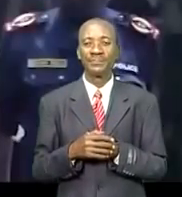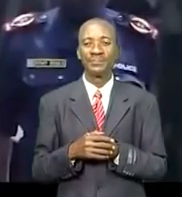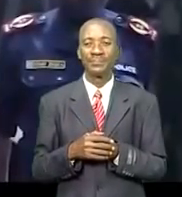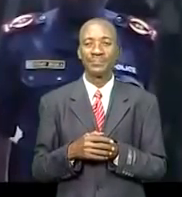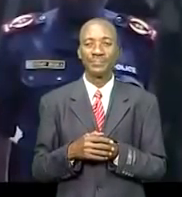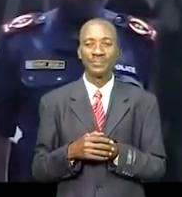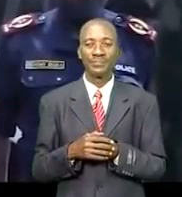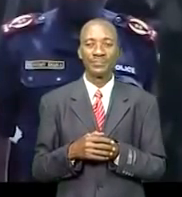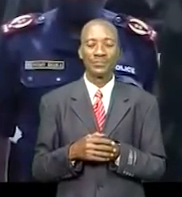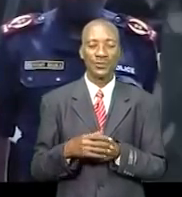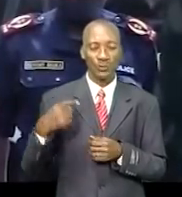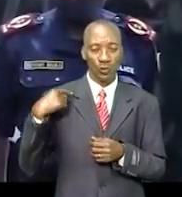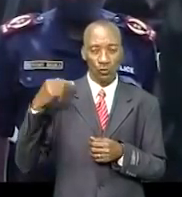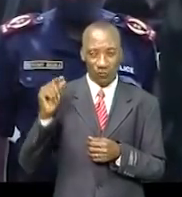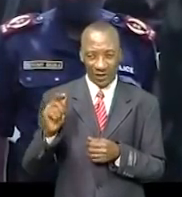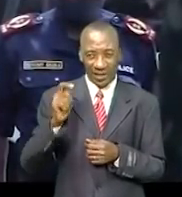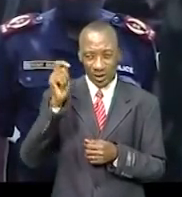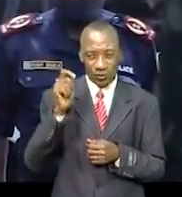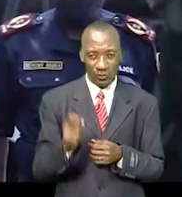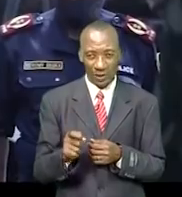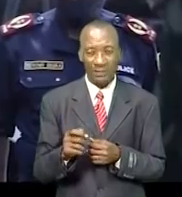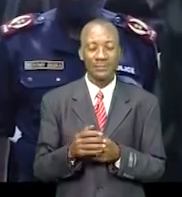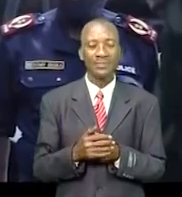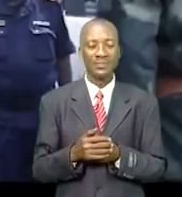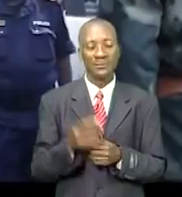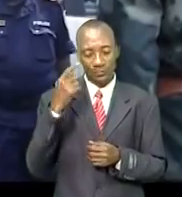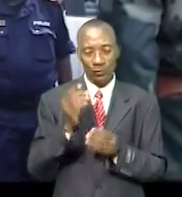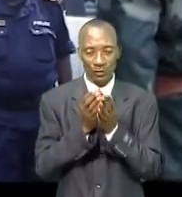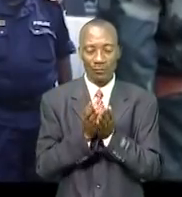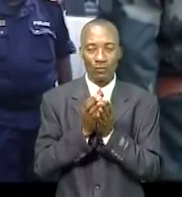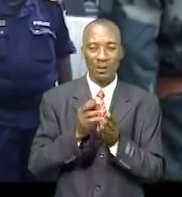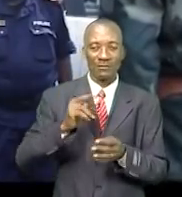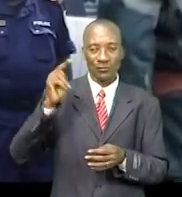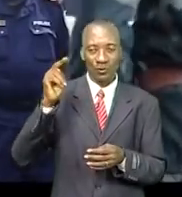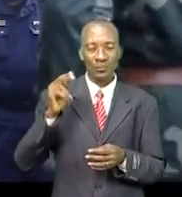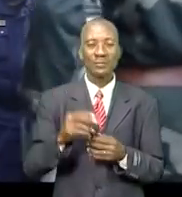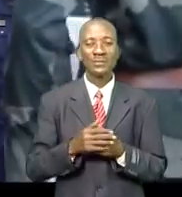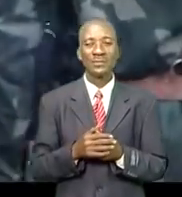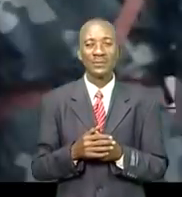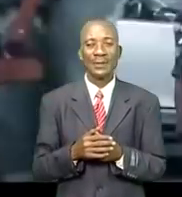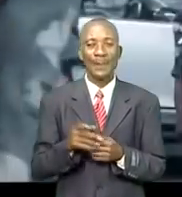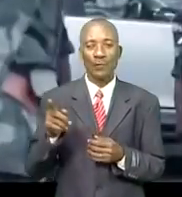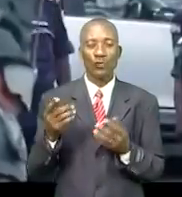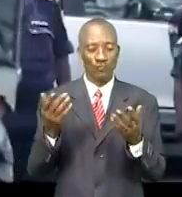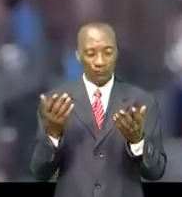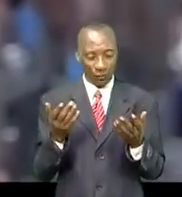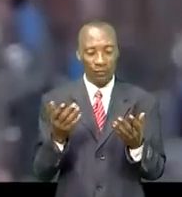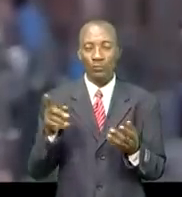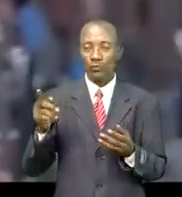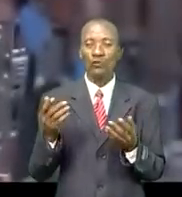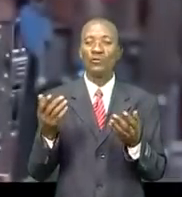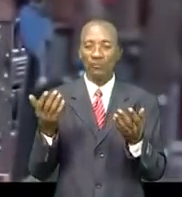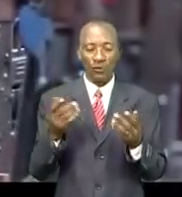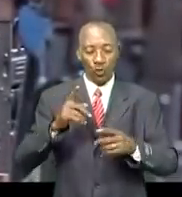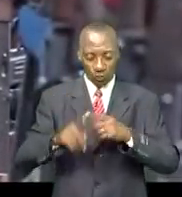Les gouverneurs militaires à la 34e région militaire du Nord Kivu, ça sent l'odeur de parler des choses sérieuses et surtout